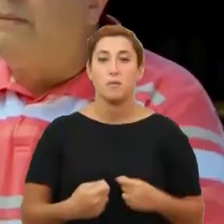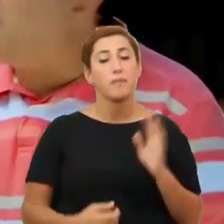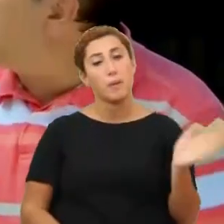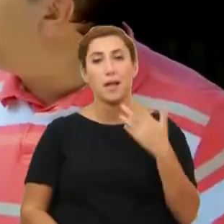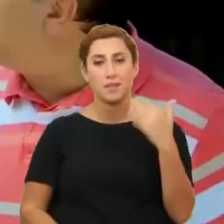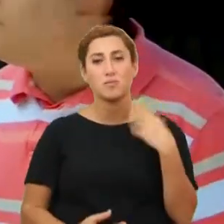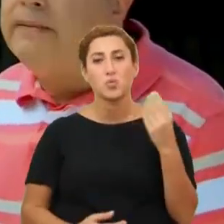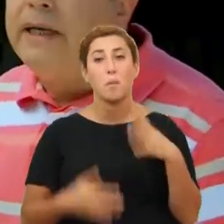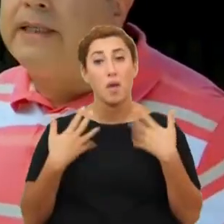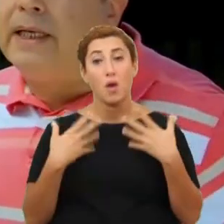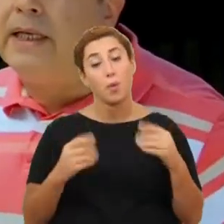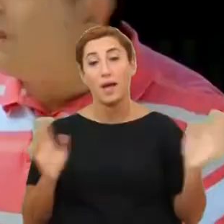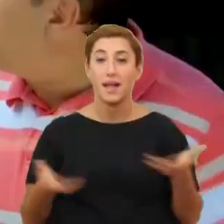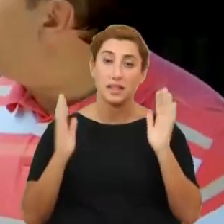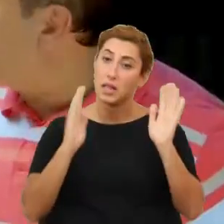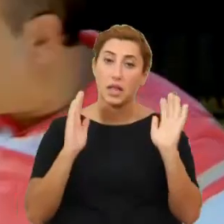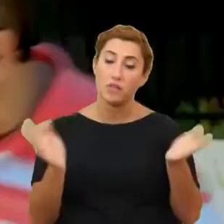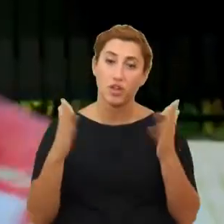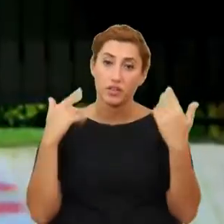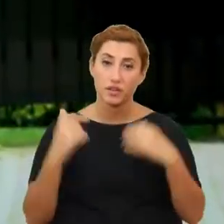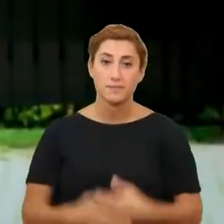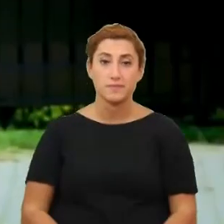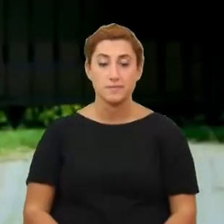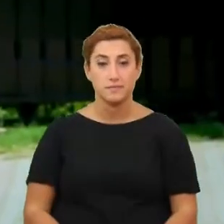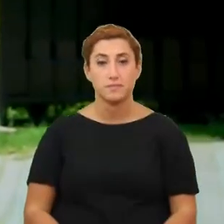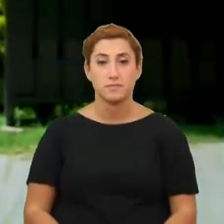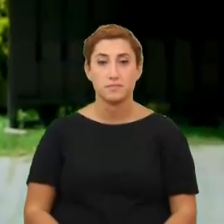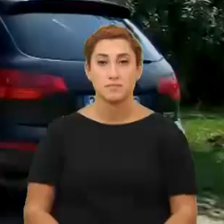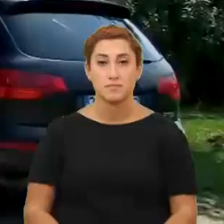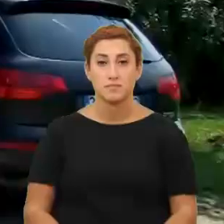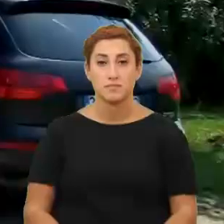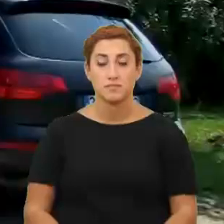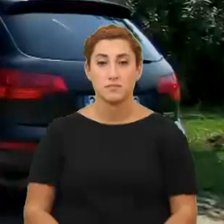Tamam, hadi ben de çok merak ediyorum. Hadi gelin gelin, gelin gel gel gel gel.